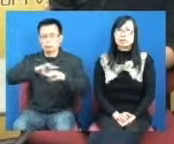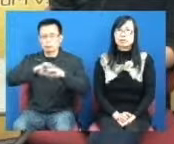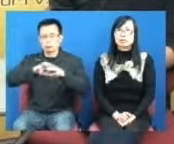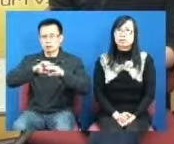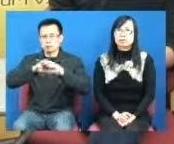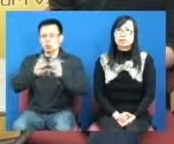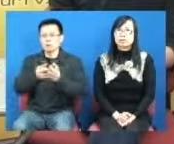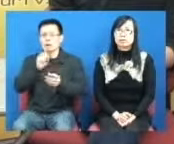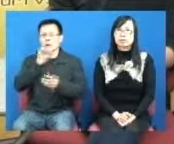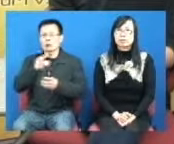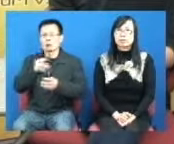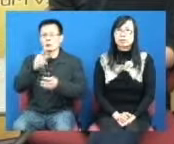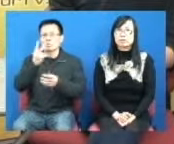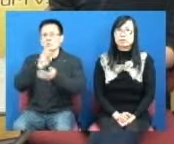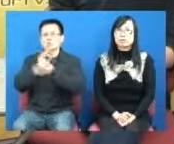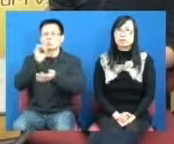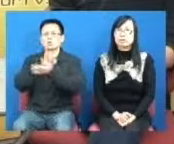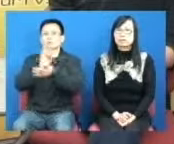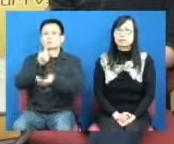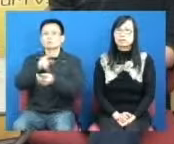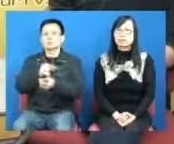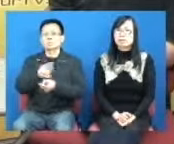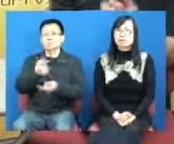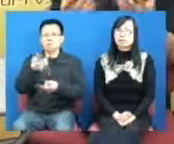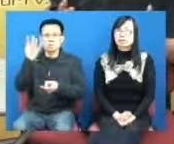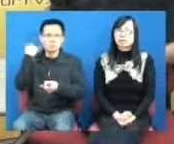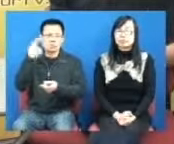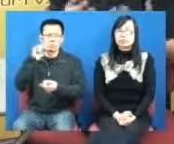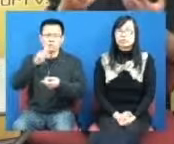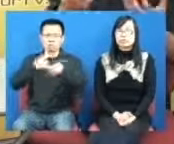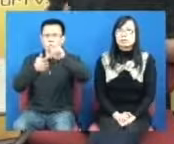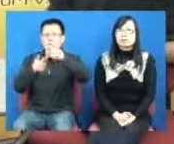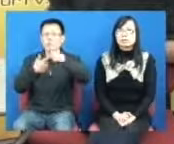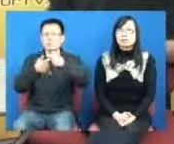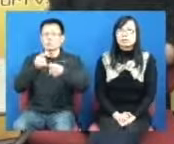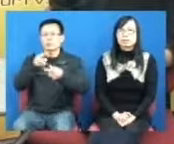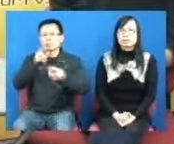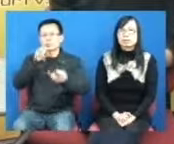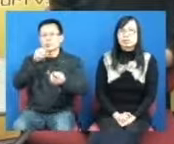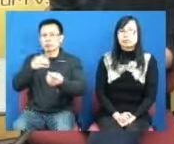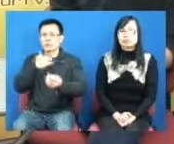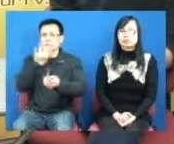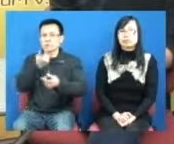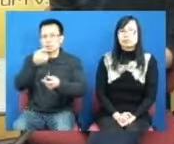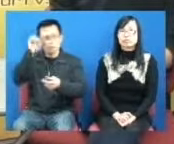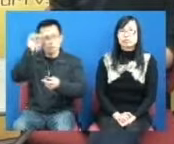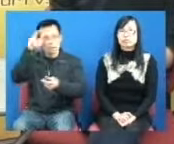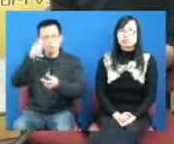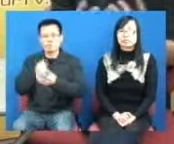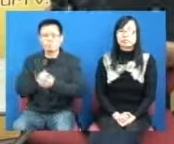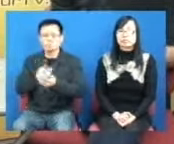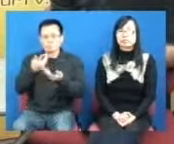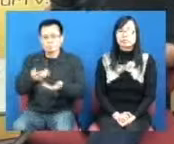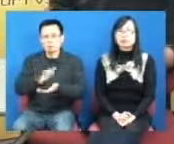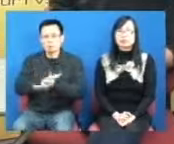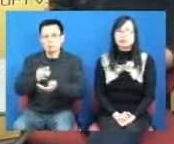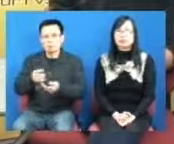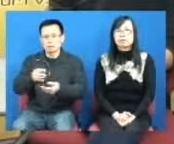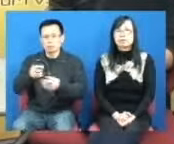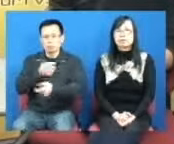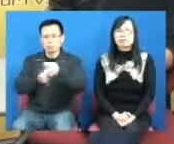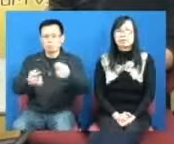兩至三年我們都曾經用過很多的方法去跟財爺說例如這個例子是今年是財政預算